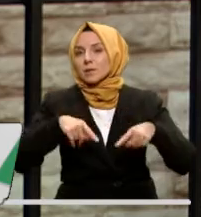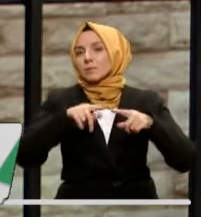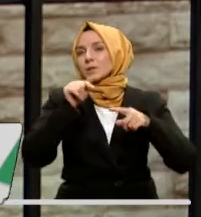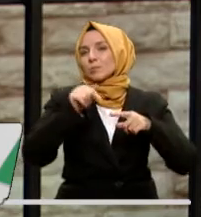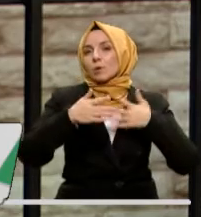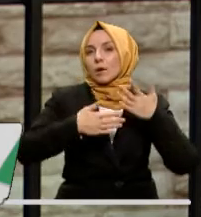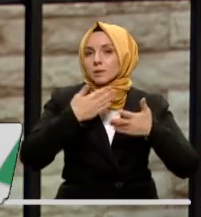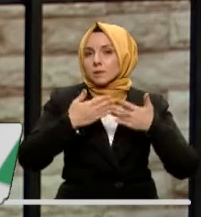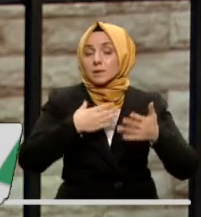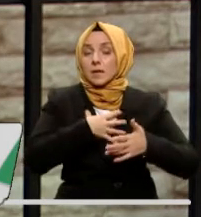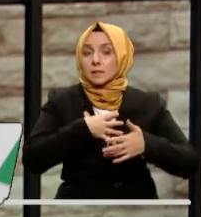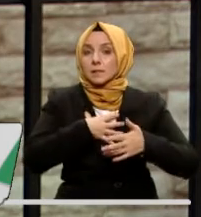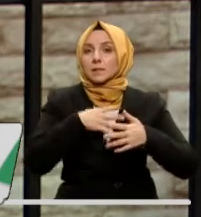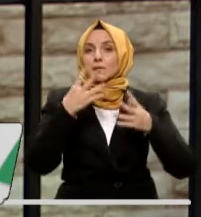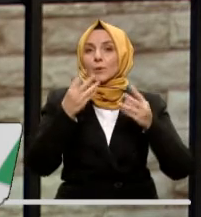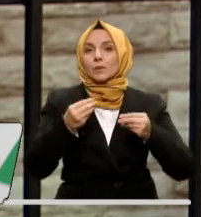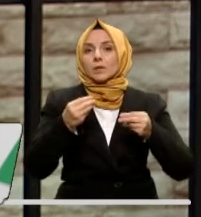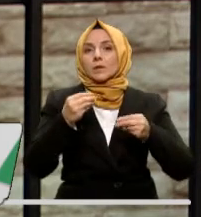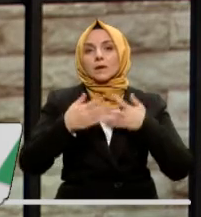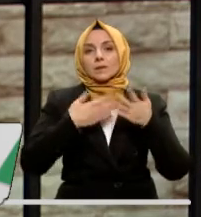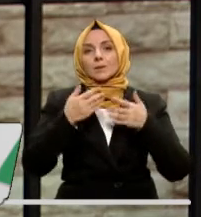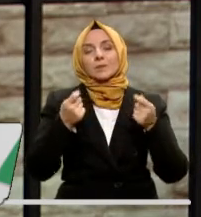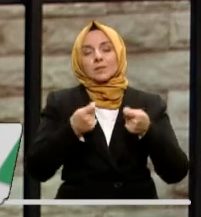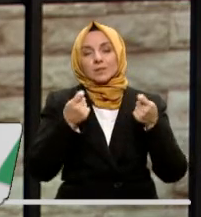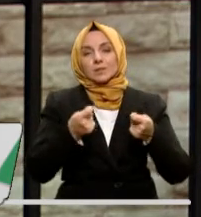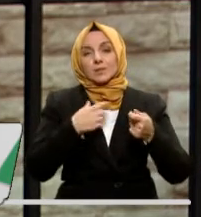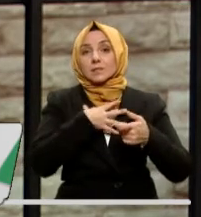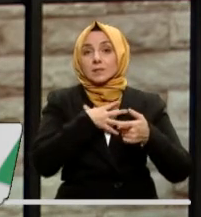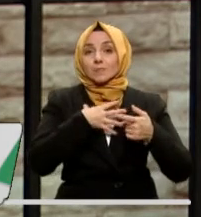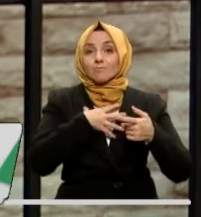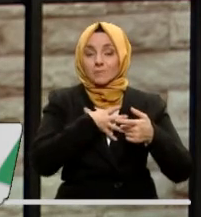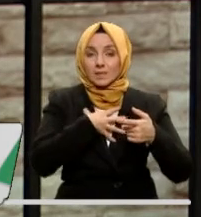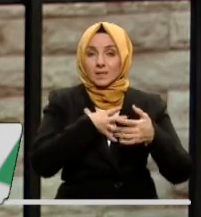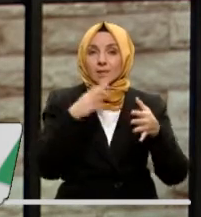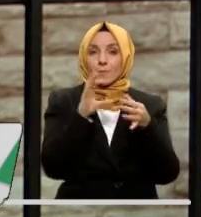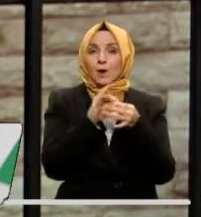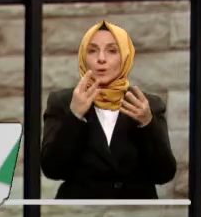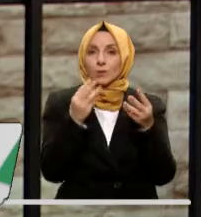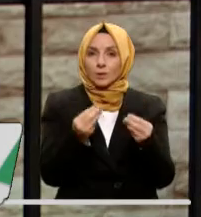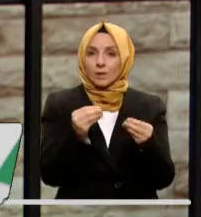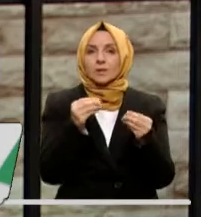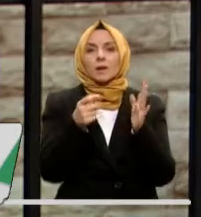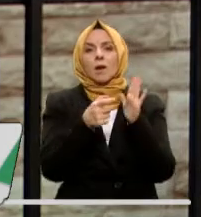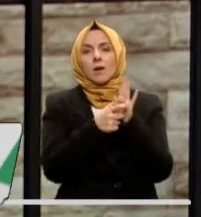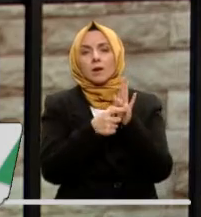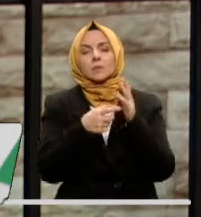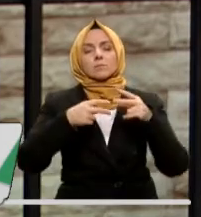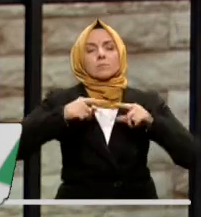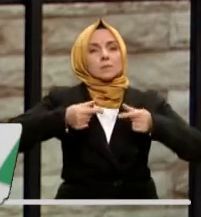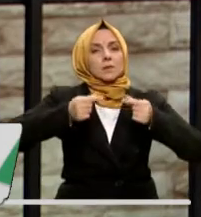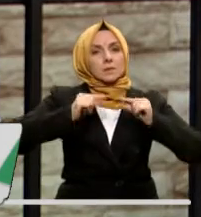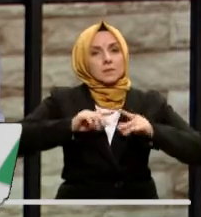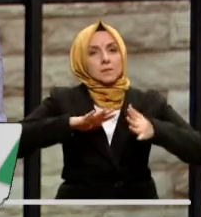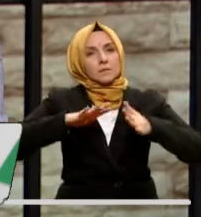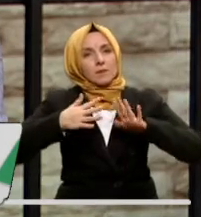ifade ederken dini bir üslupla ifade etmeye ve dini ilgilendiren yönlerini ayeti hadisi veya geçmişle alakalı